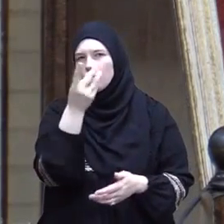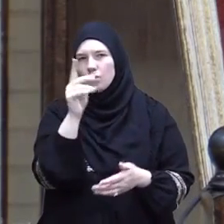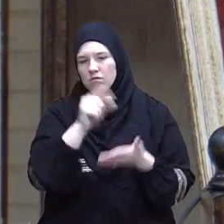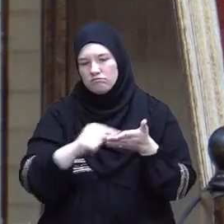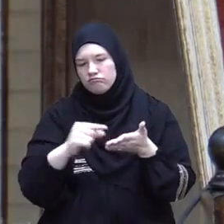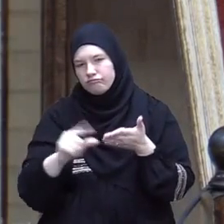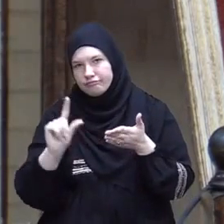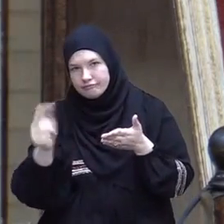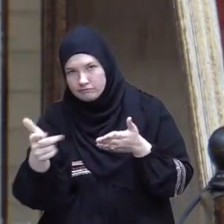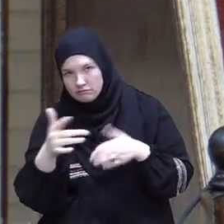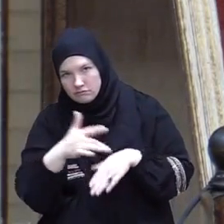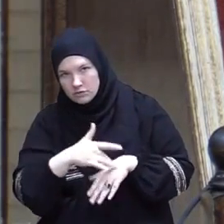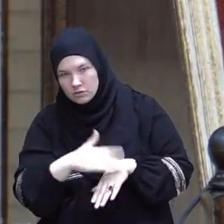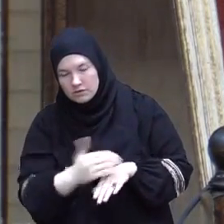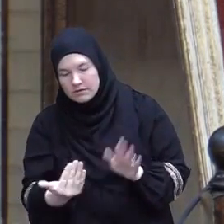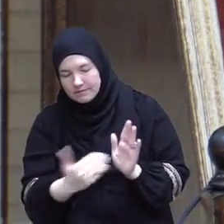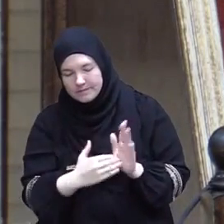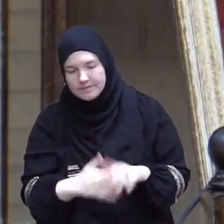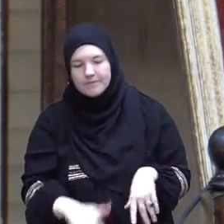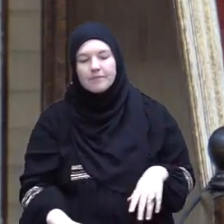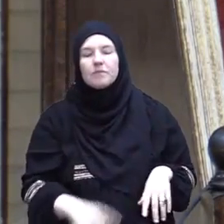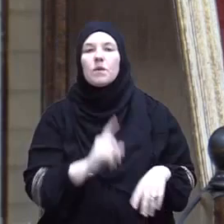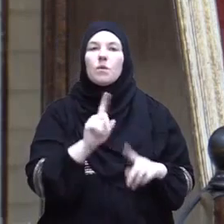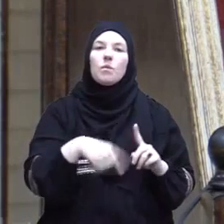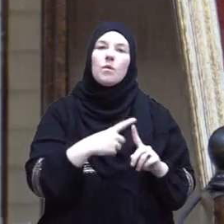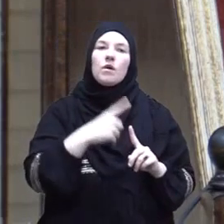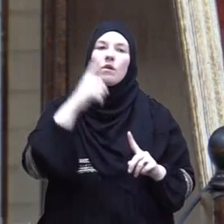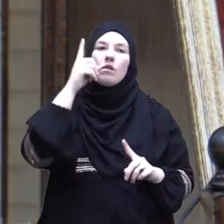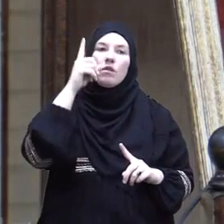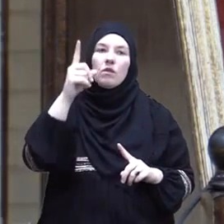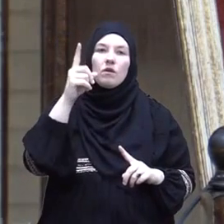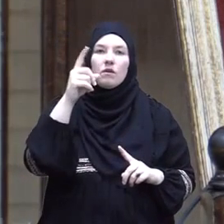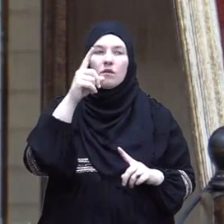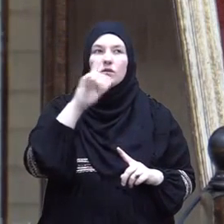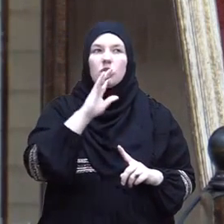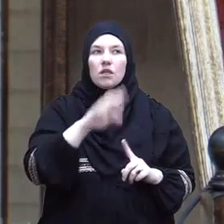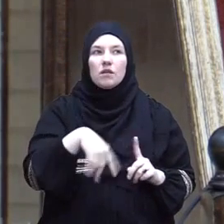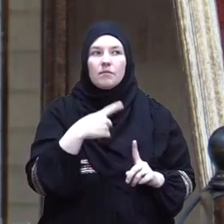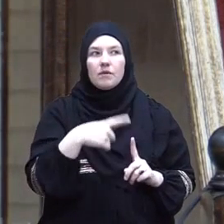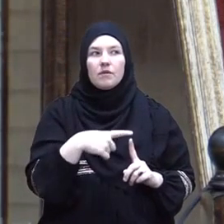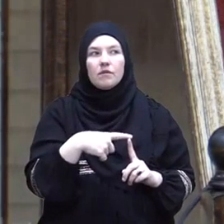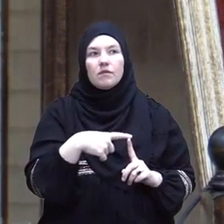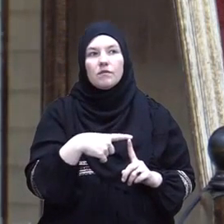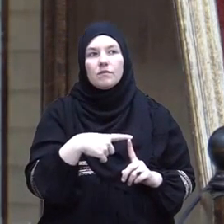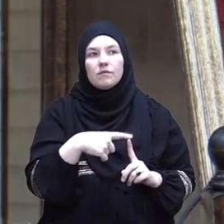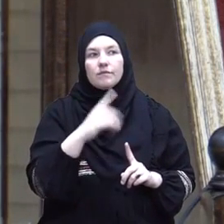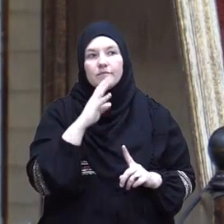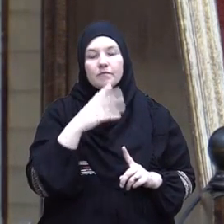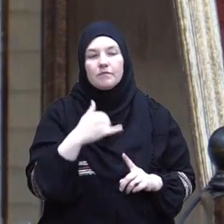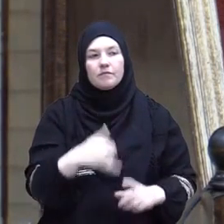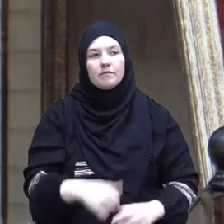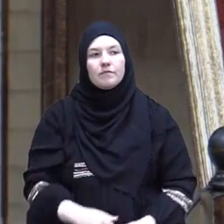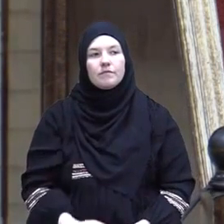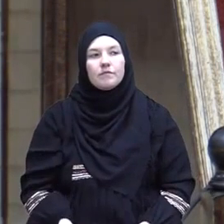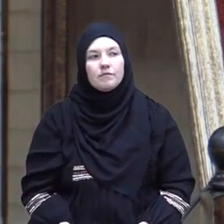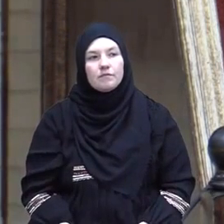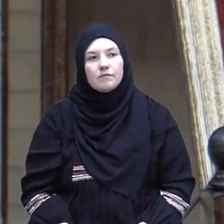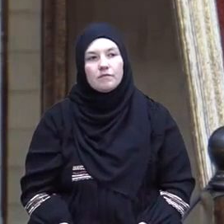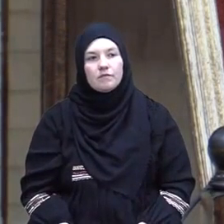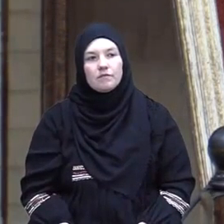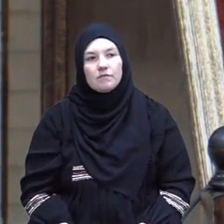will touch on, when Allah told the children of Israel, اسكنوا هذه القرية وكلوا منها